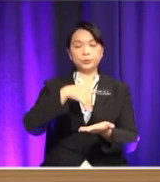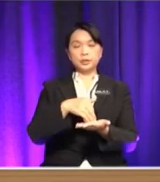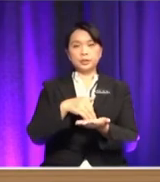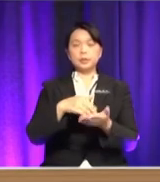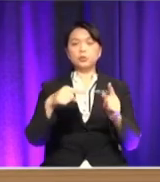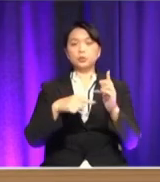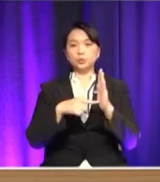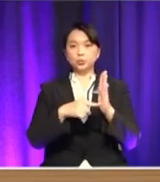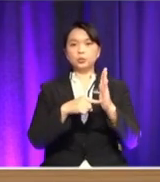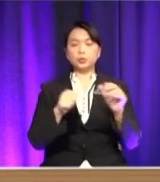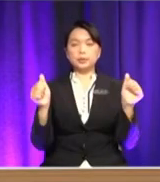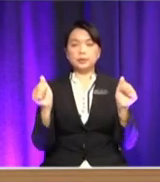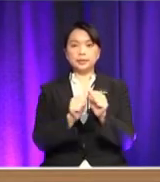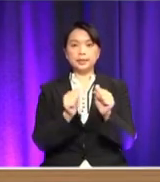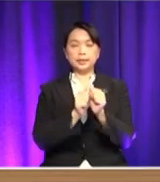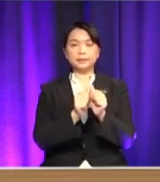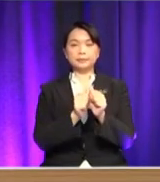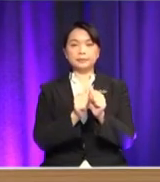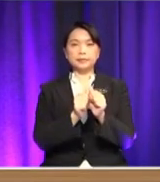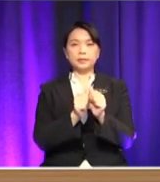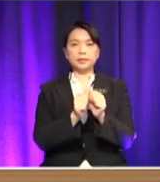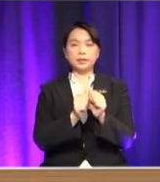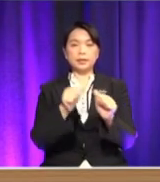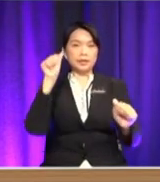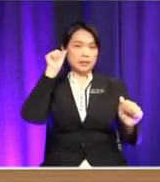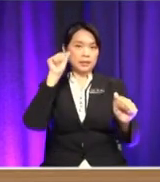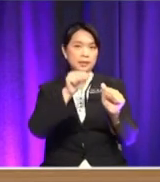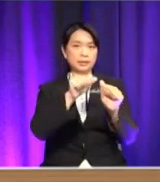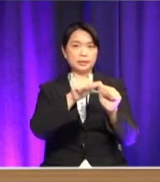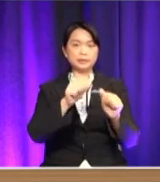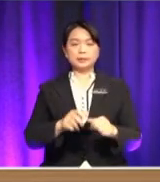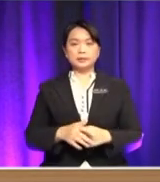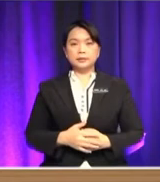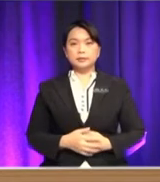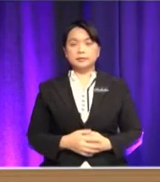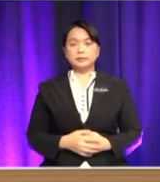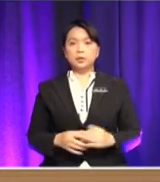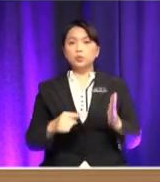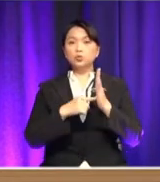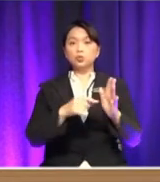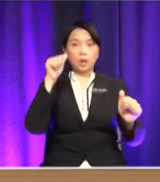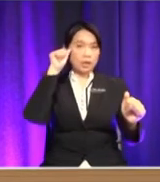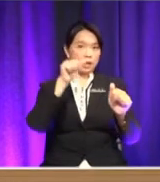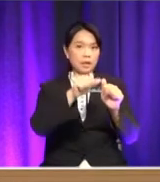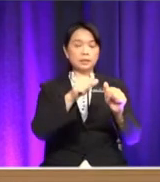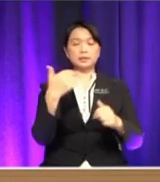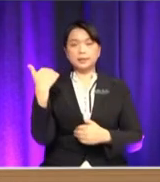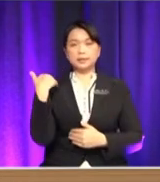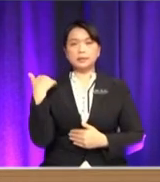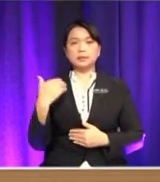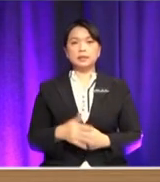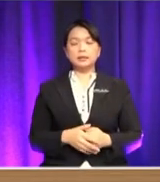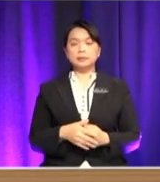Euro ya oke kemudian tingkat gelang samo Oke tingkat langsung Ovo dia macam pintu gelang sakem